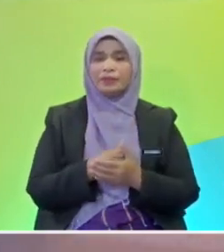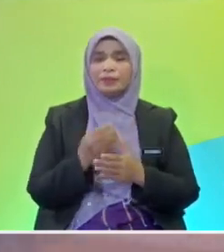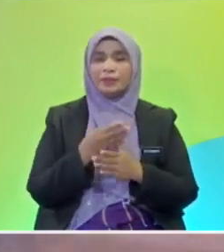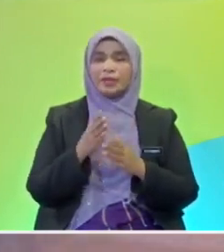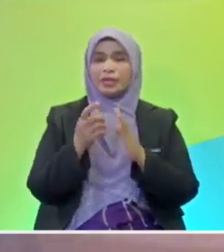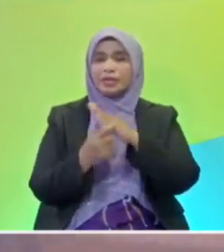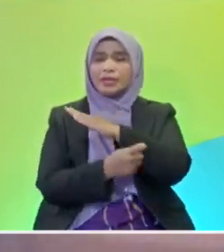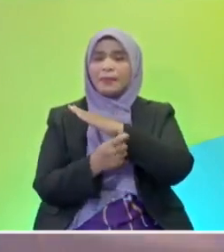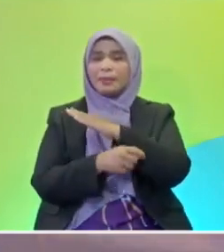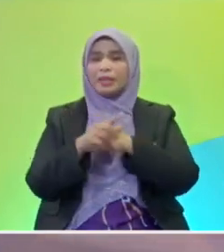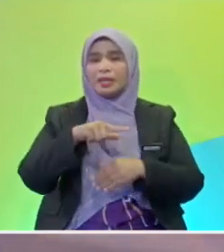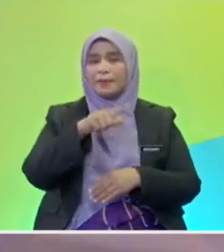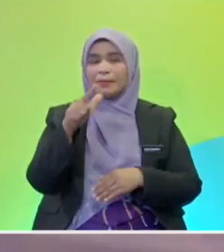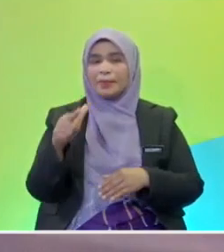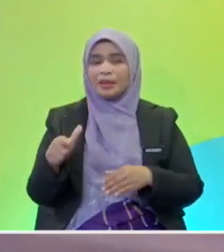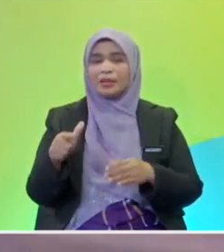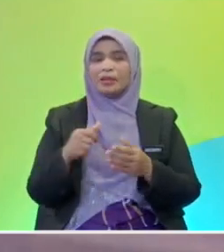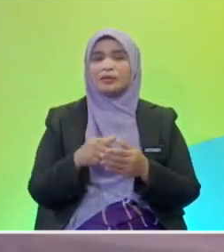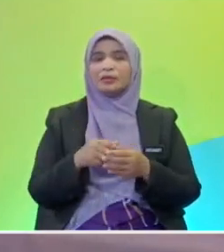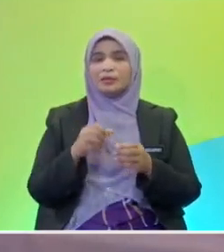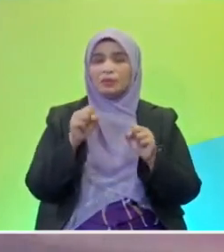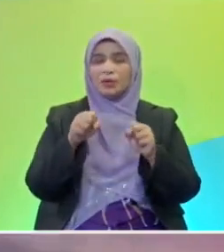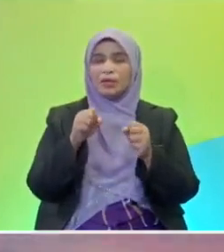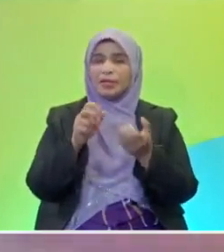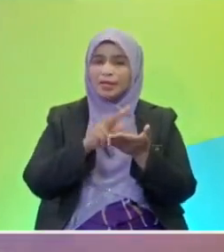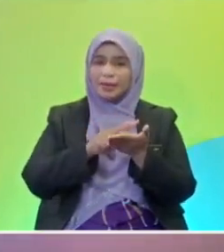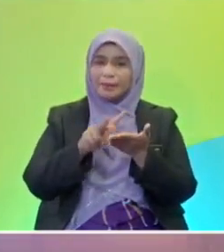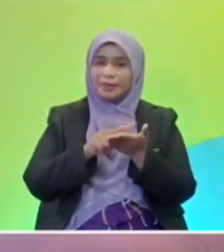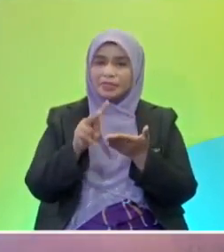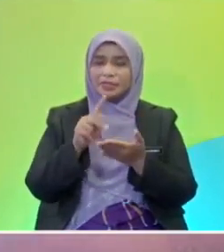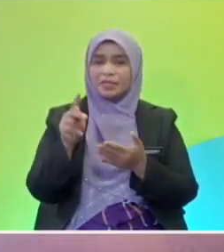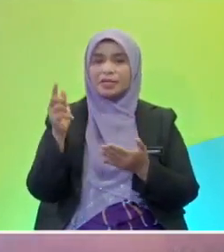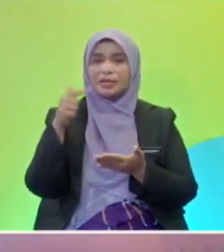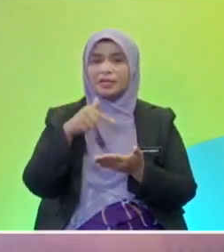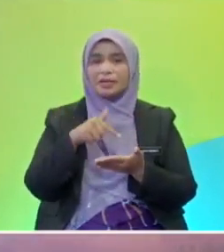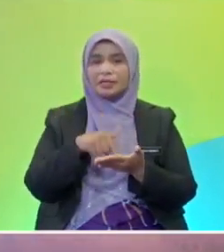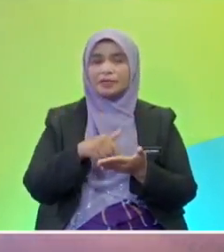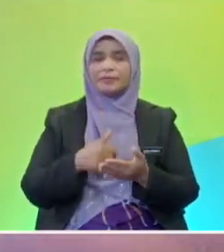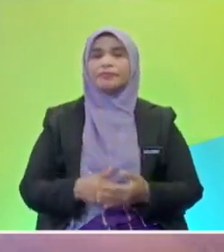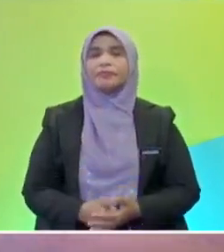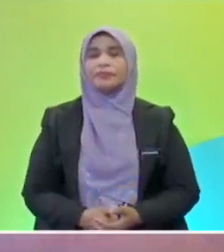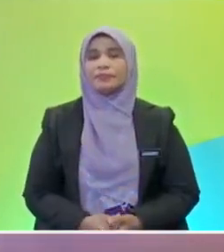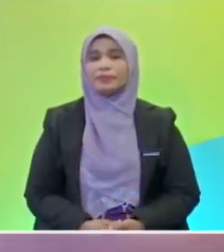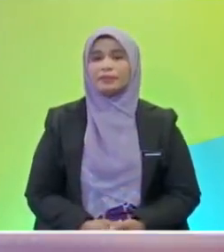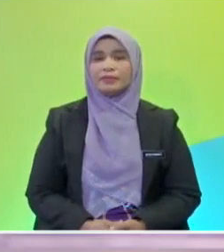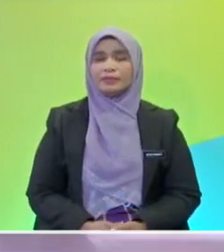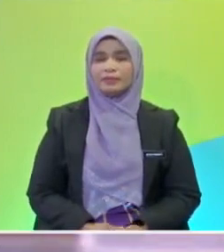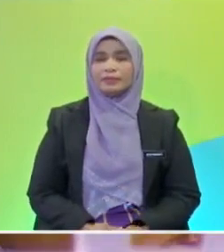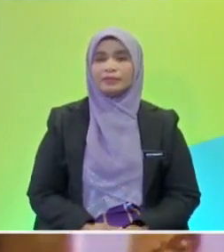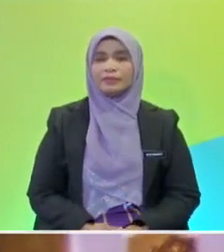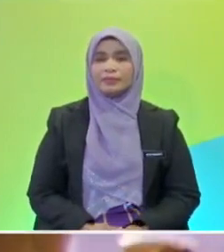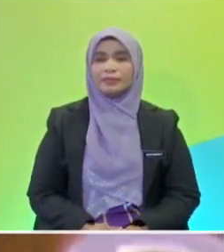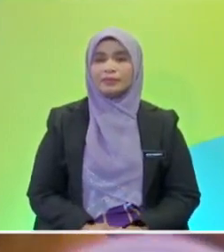ni kita kena kemaskan lagi supaya bila kita terbalikkan Dia takkan ada gangguan H okey